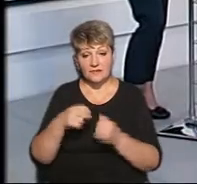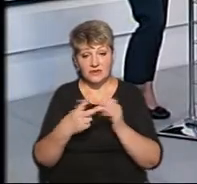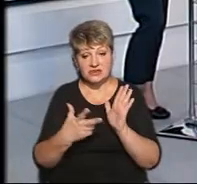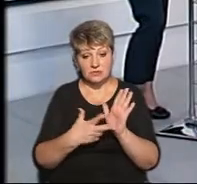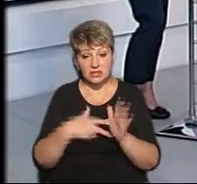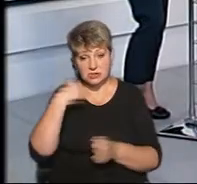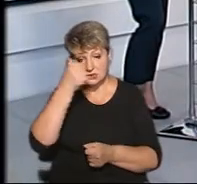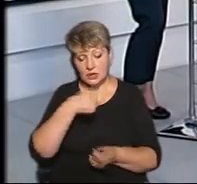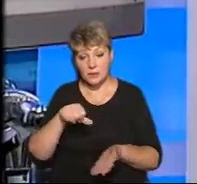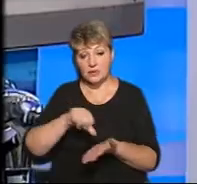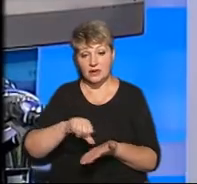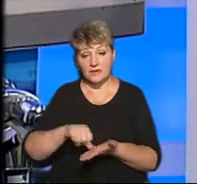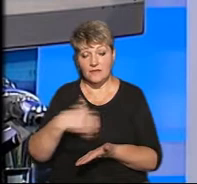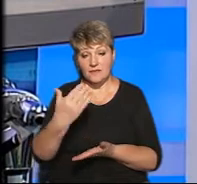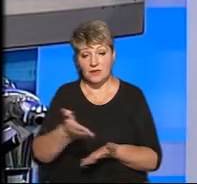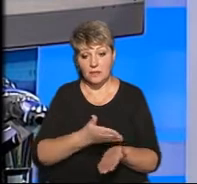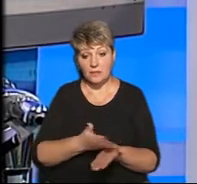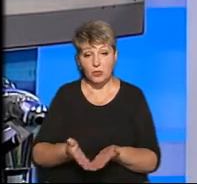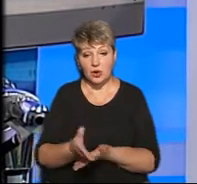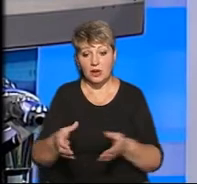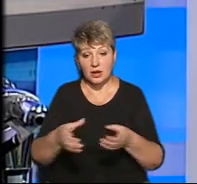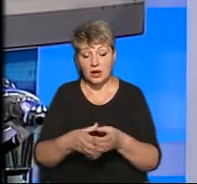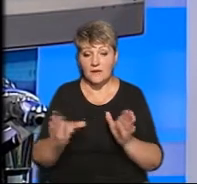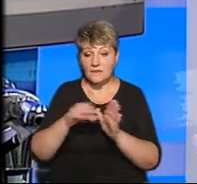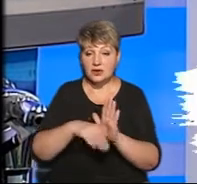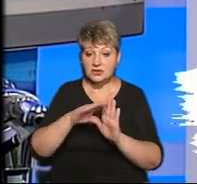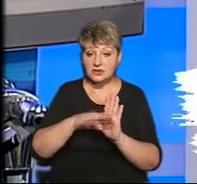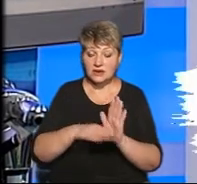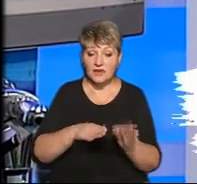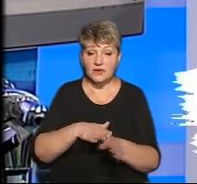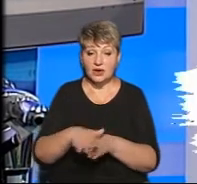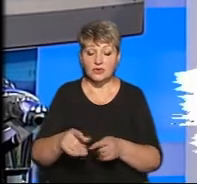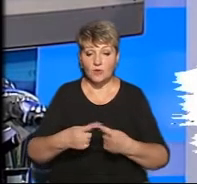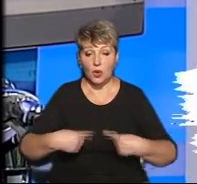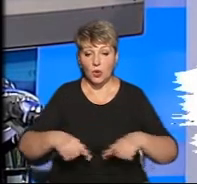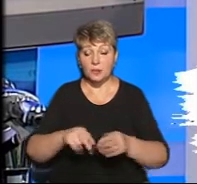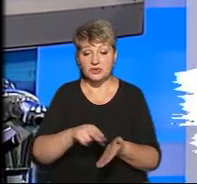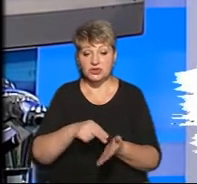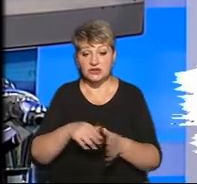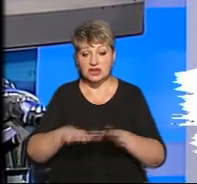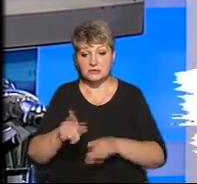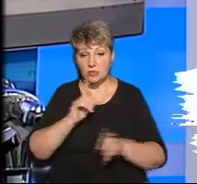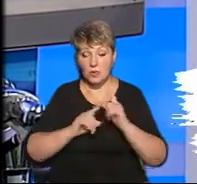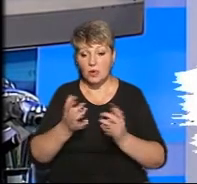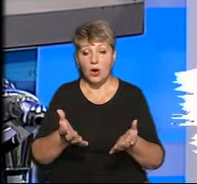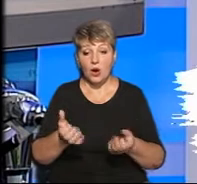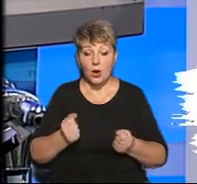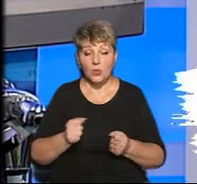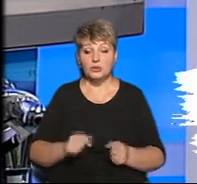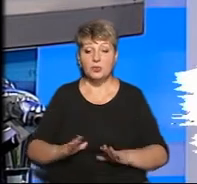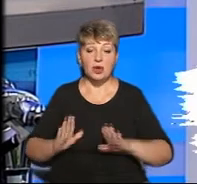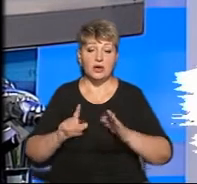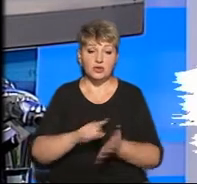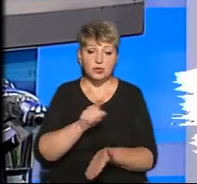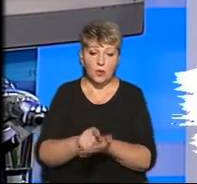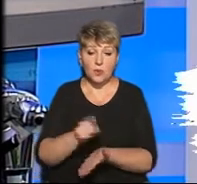2018 році представники вашої політичної сили війшли до складу виконавчих органів Черкаської міської ради, отримали посади заступників міського